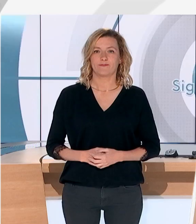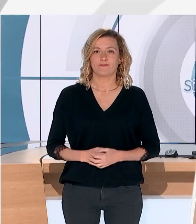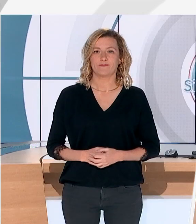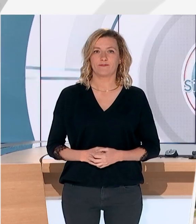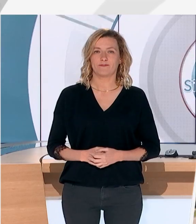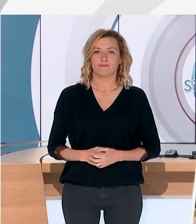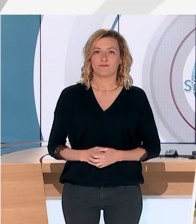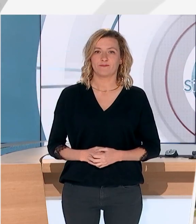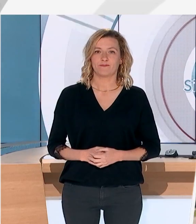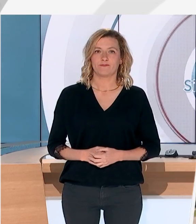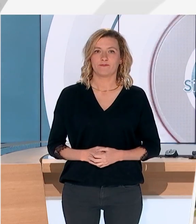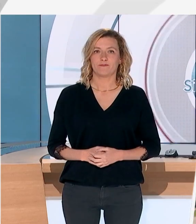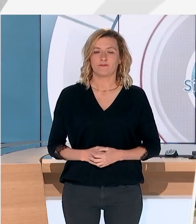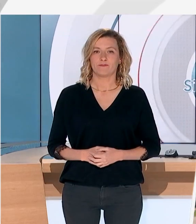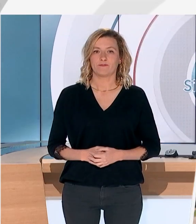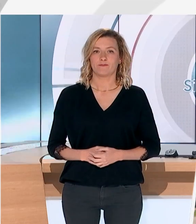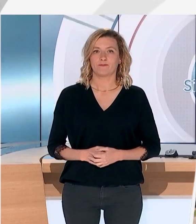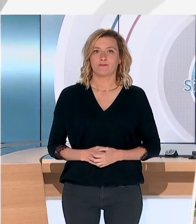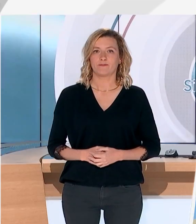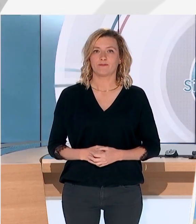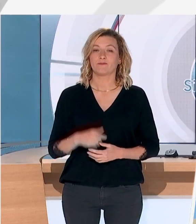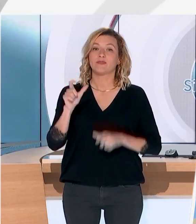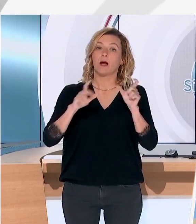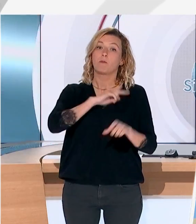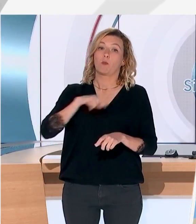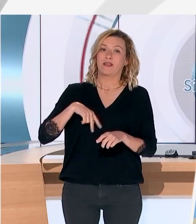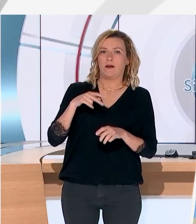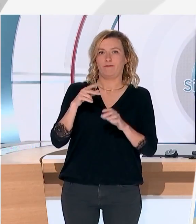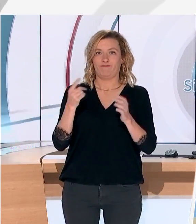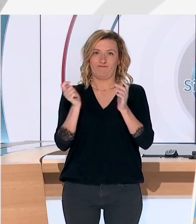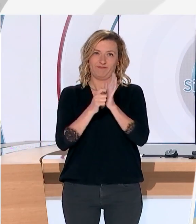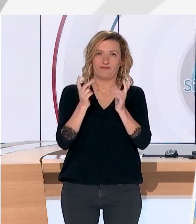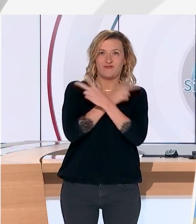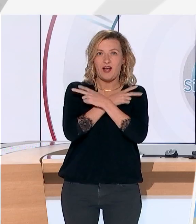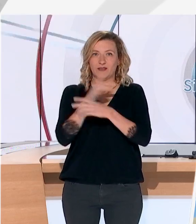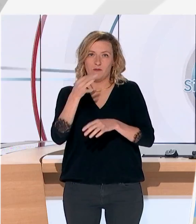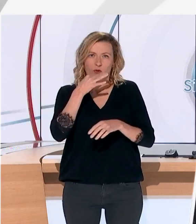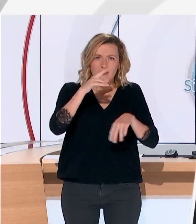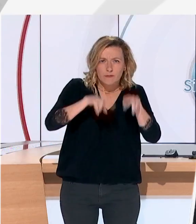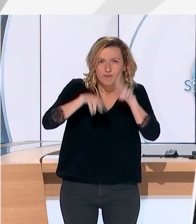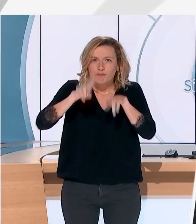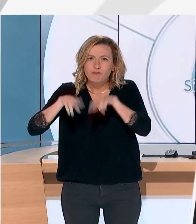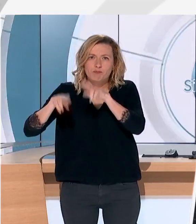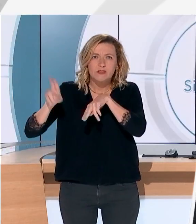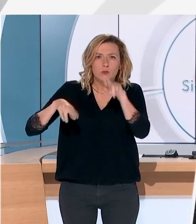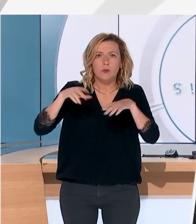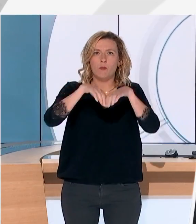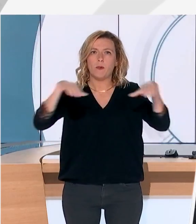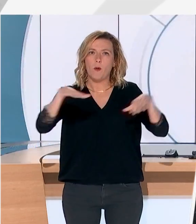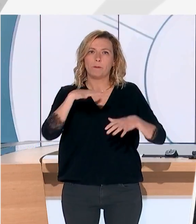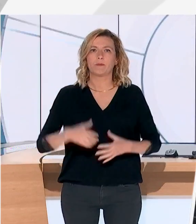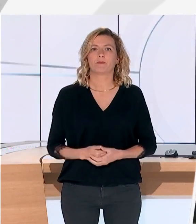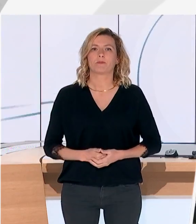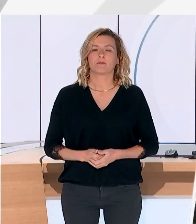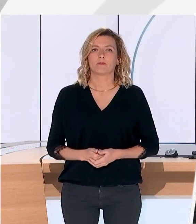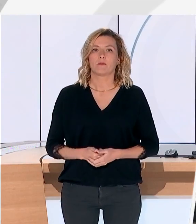juin. Les vacanciers, propriétaires de mobil-homes, viennent eux aussi donner un coup de peinture. Mais ici,